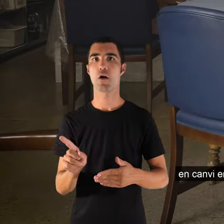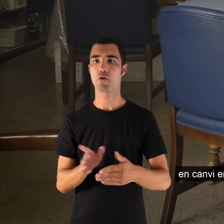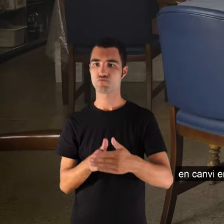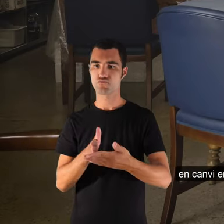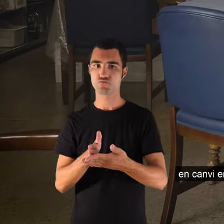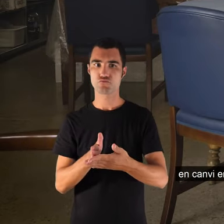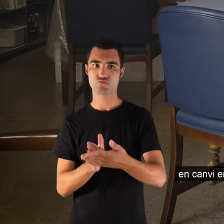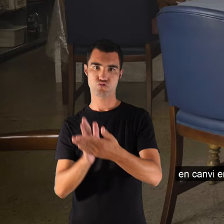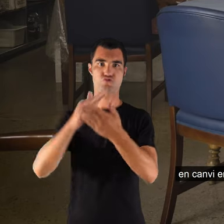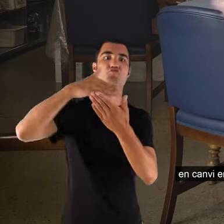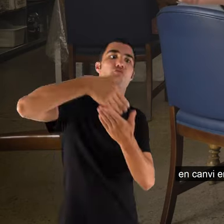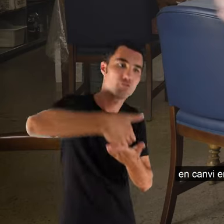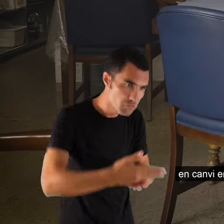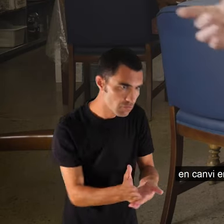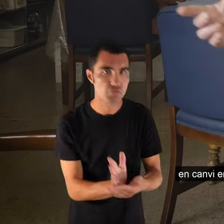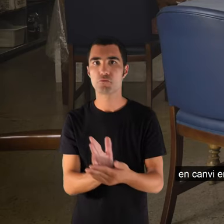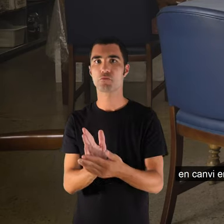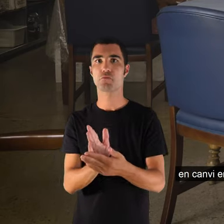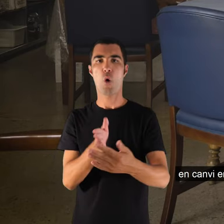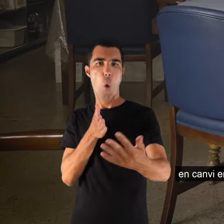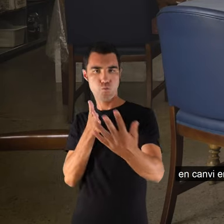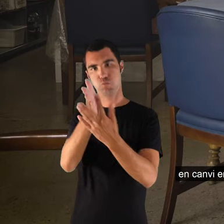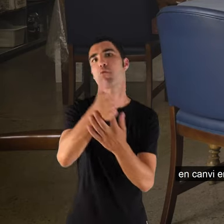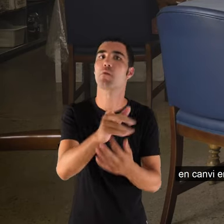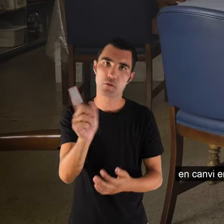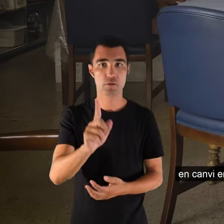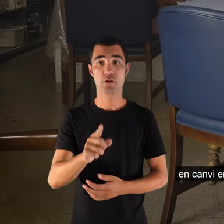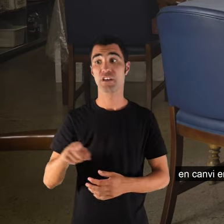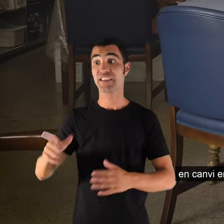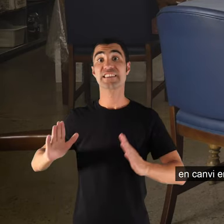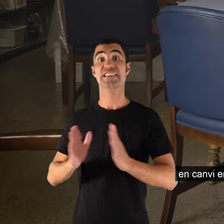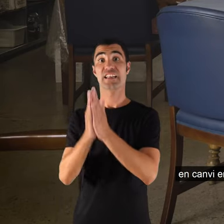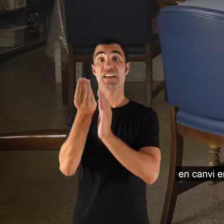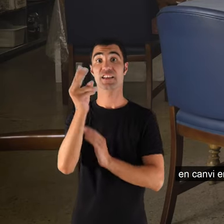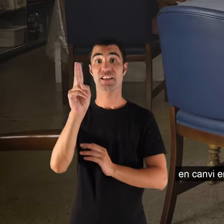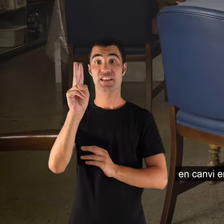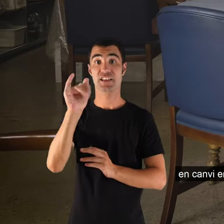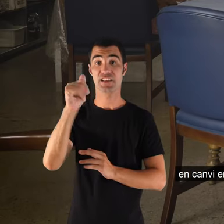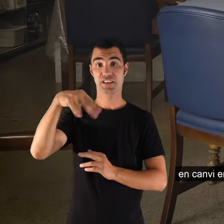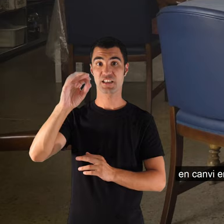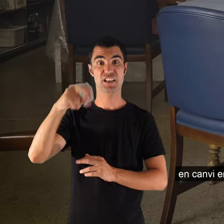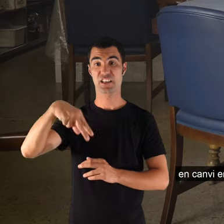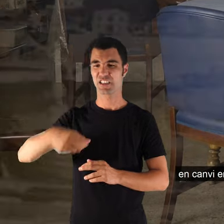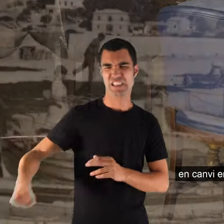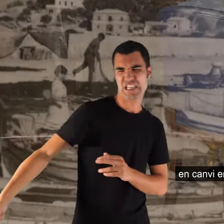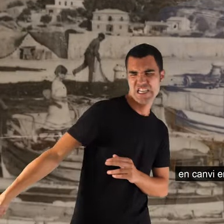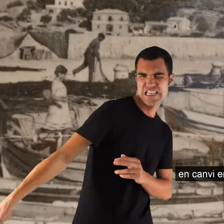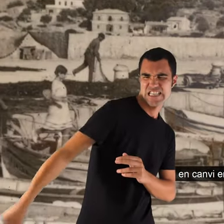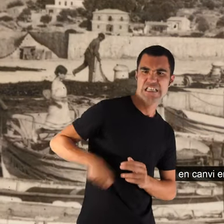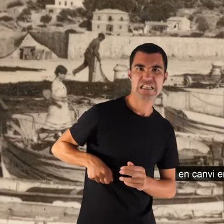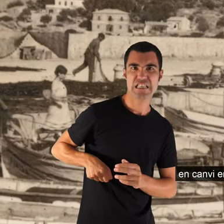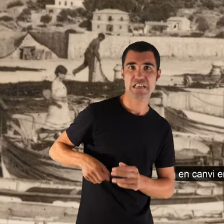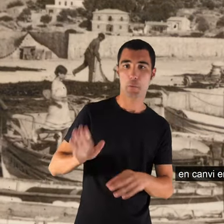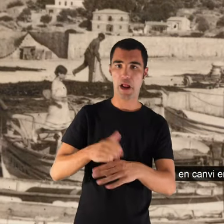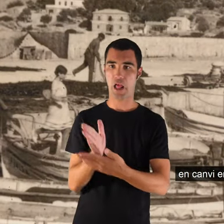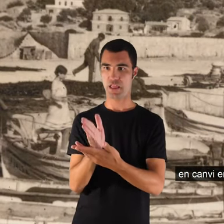mà, però no se'n travessava. I en canvi el Sant Quintín havia de posar el timó tota la banda perquè